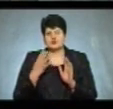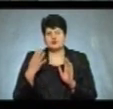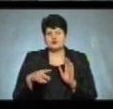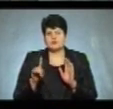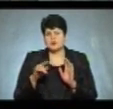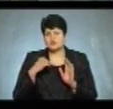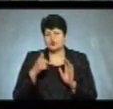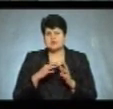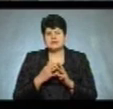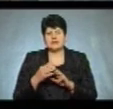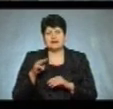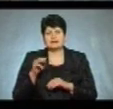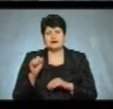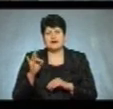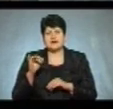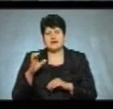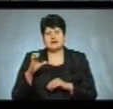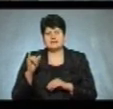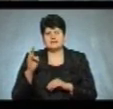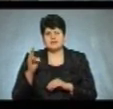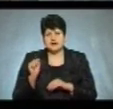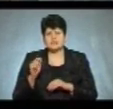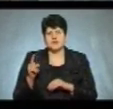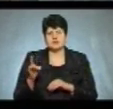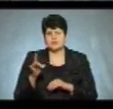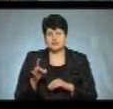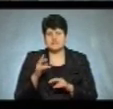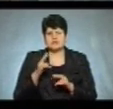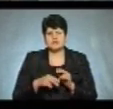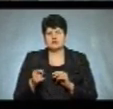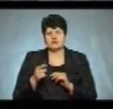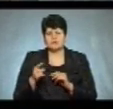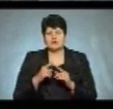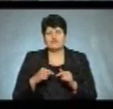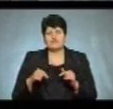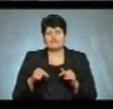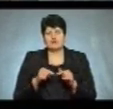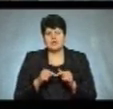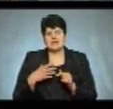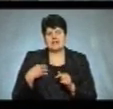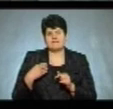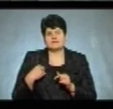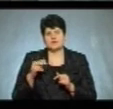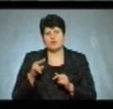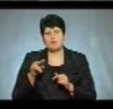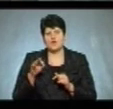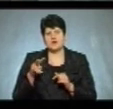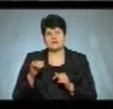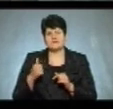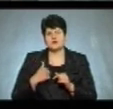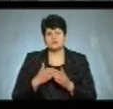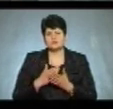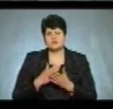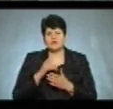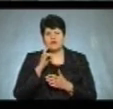у селі Тарасівка з Бараського району. Закінчив Тернопільську філію Львівської політехніки. Військову службу проходив